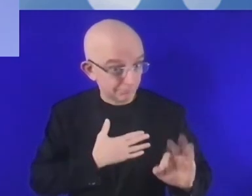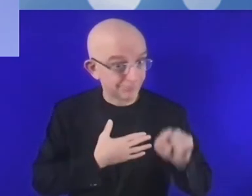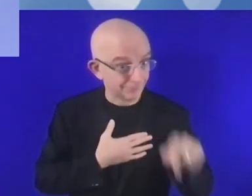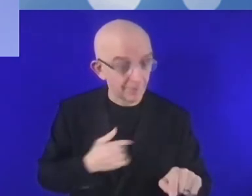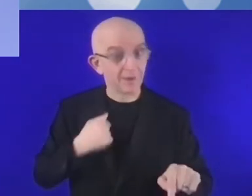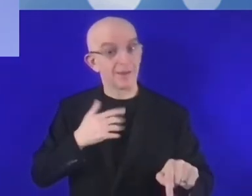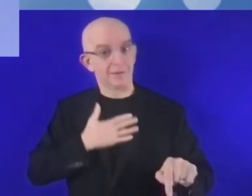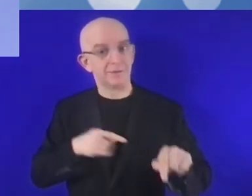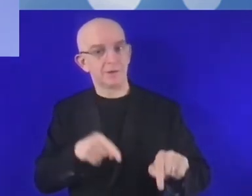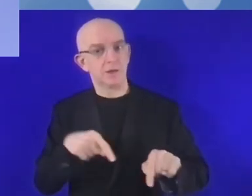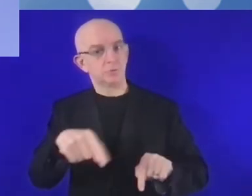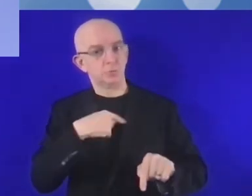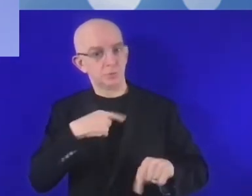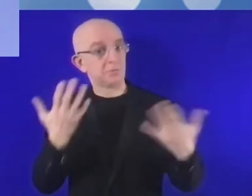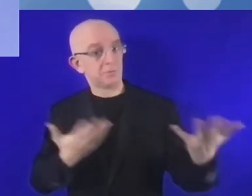الأفضليات